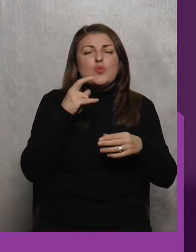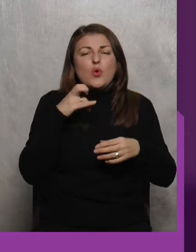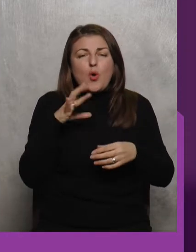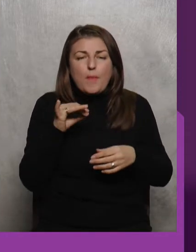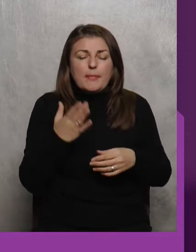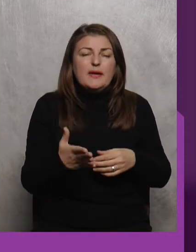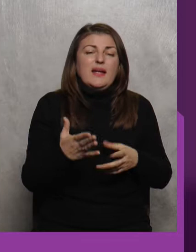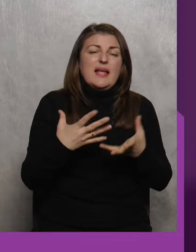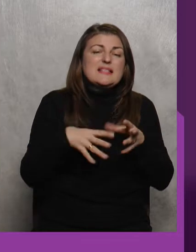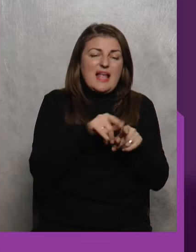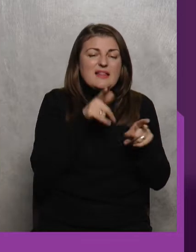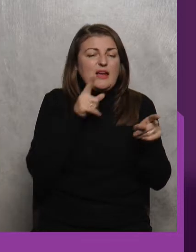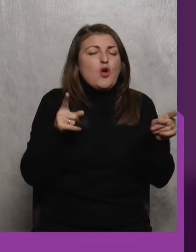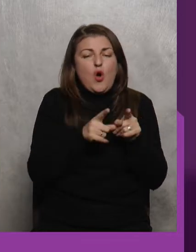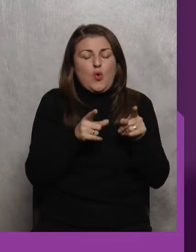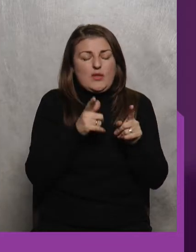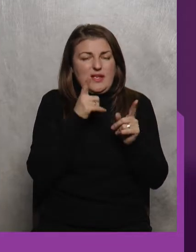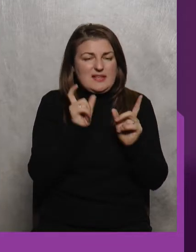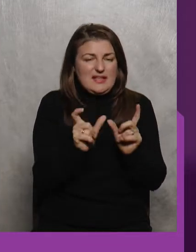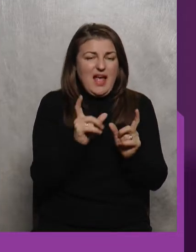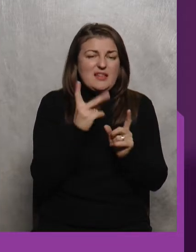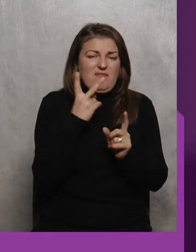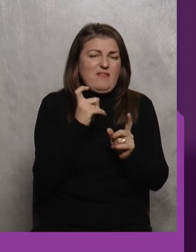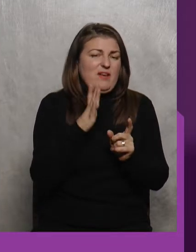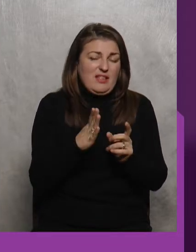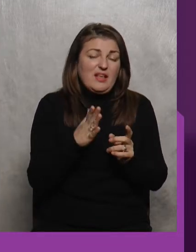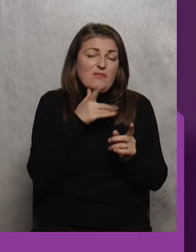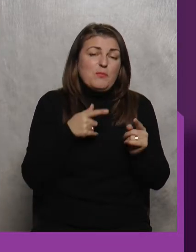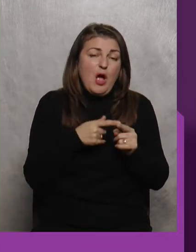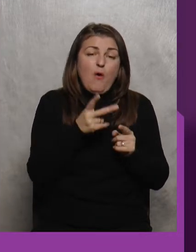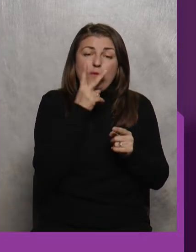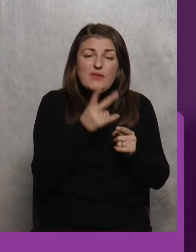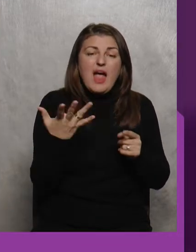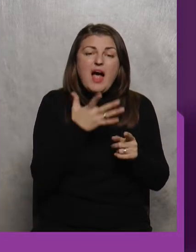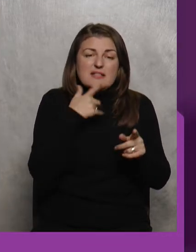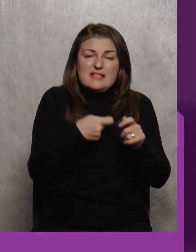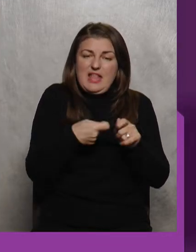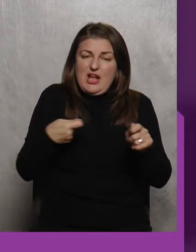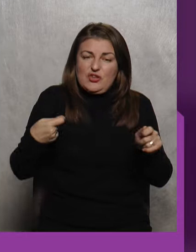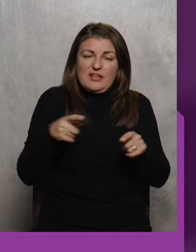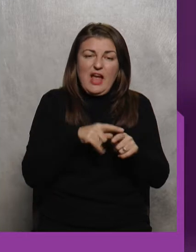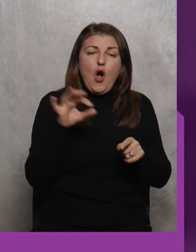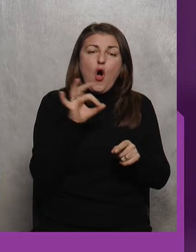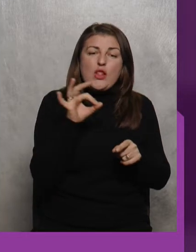суглобів. За такий короткий термін. За такий короткий термін, як 2 хвилини, то відповідно. От дивіться, яка затяжний поєдинок, і